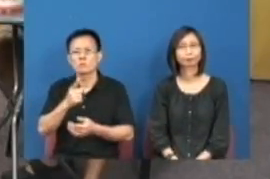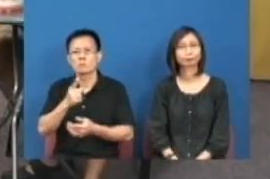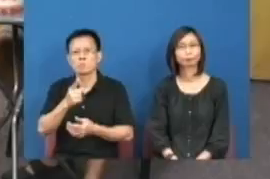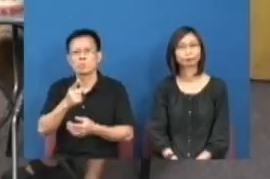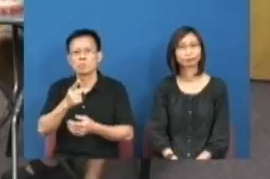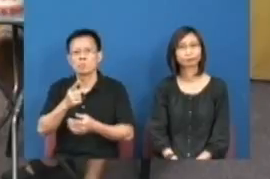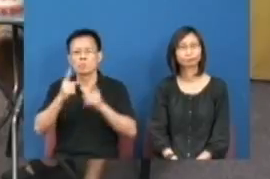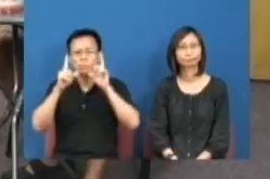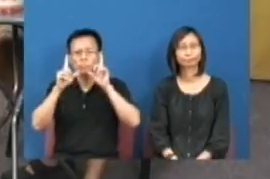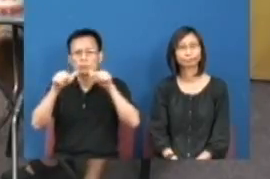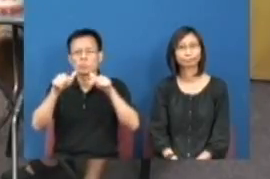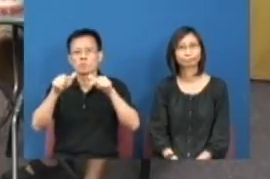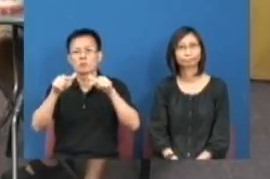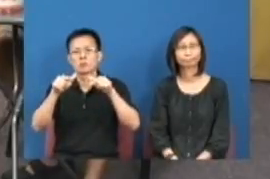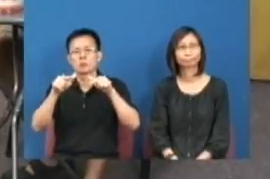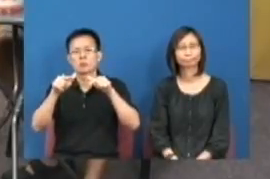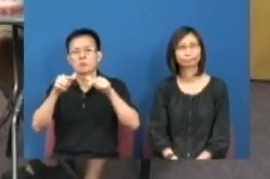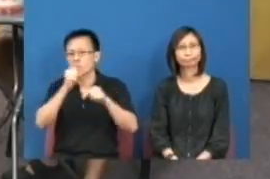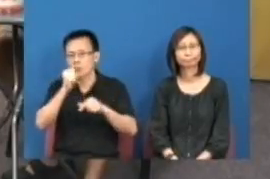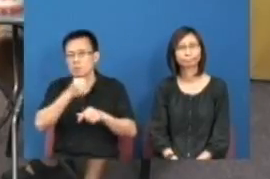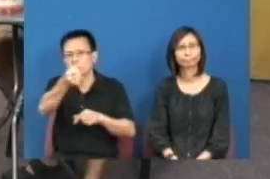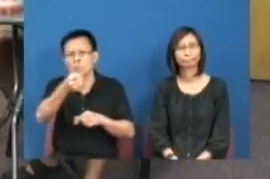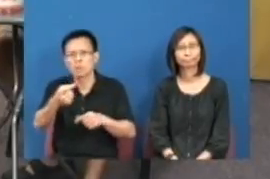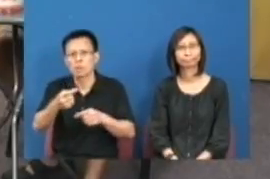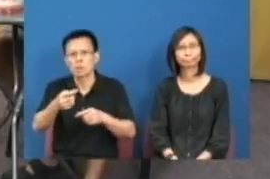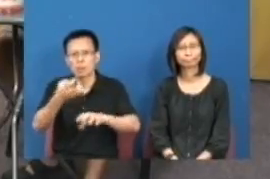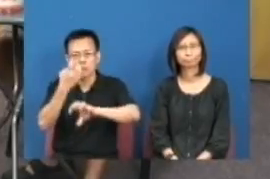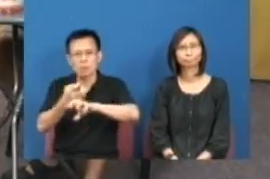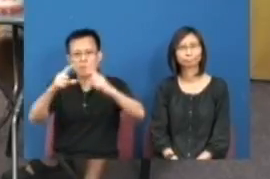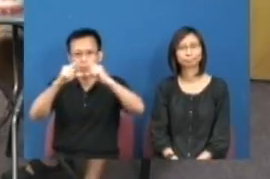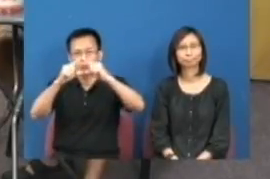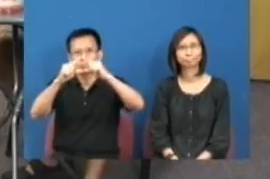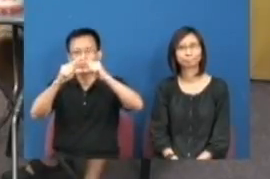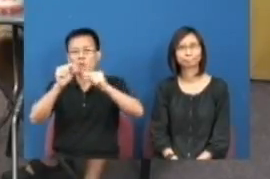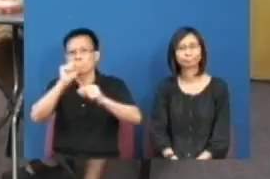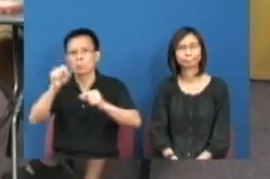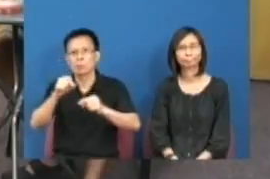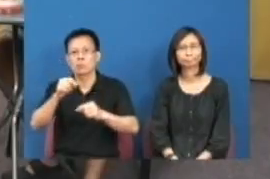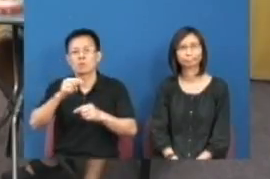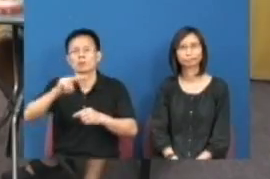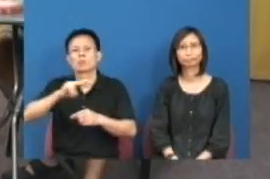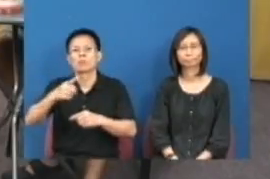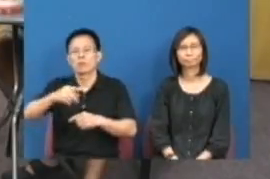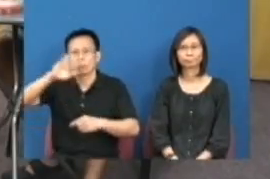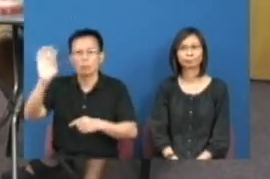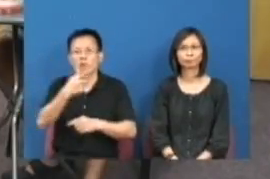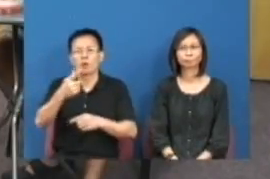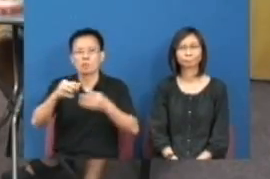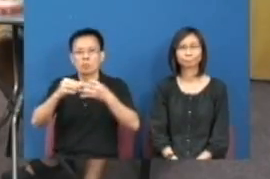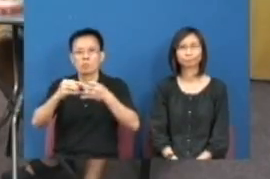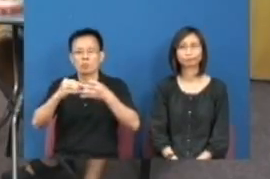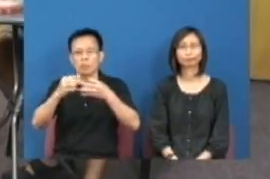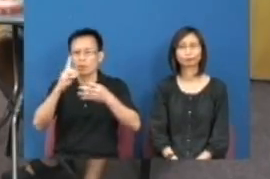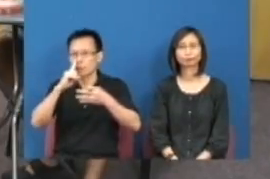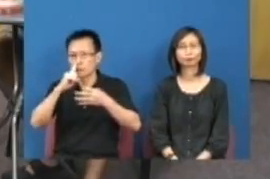回應記者問鐵三角嘅問題一樣。咁即係刮阿吳康文一巴啦。就咩鐵三角啊？鐵三